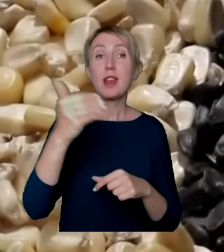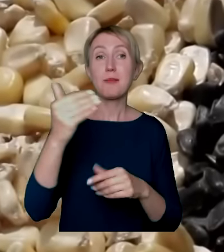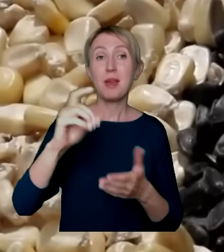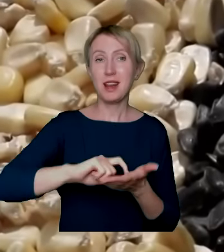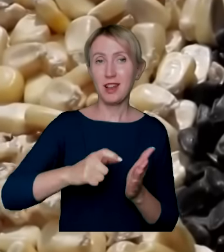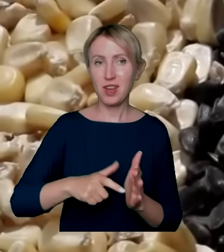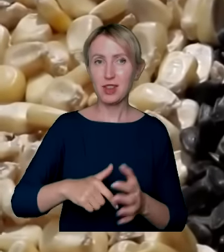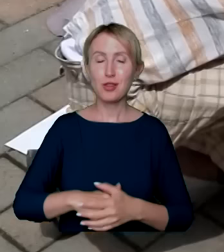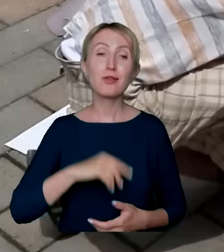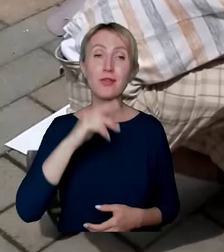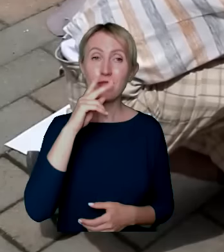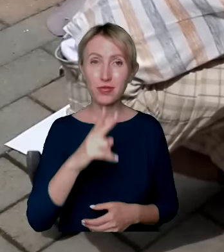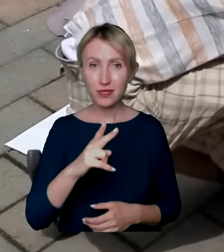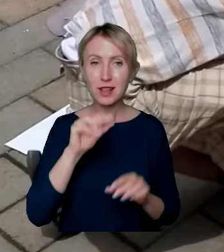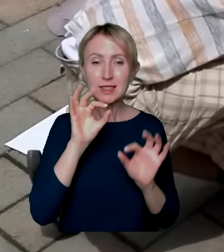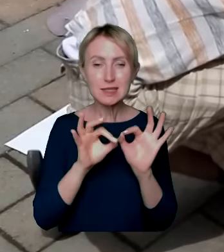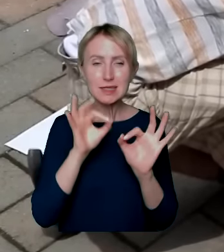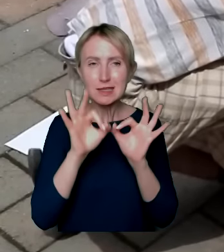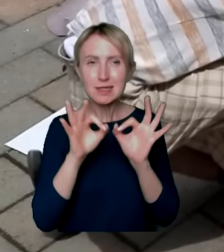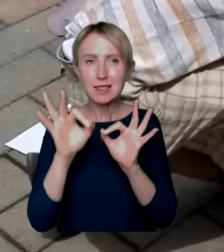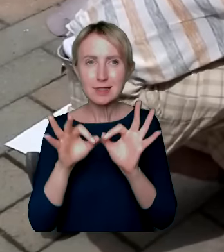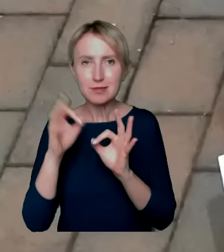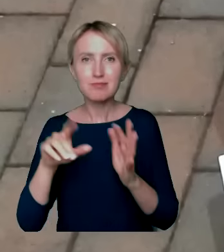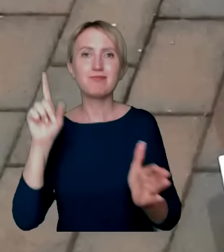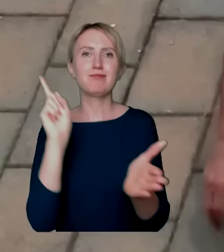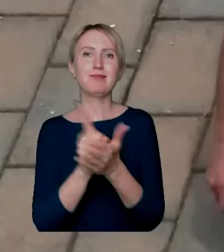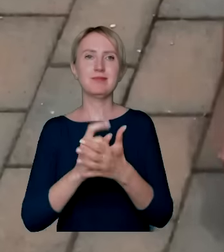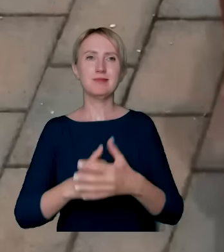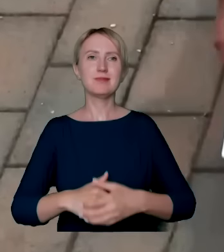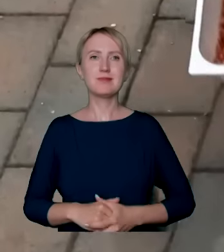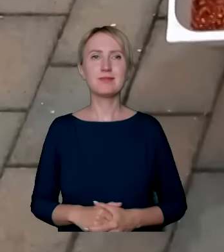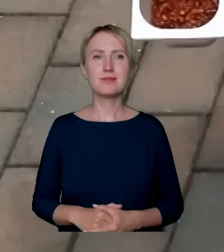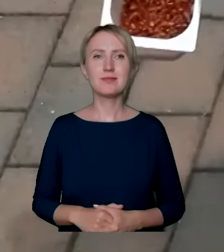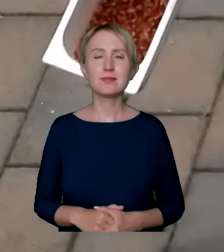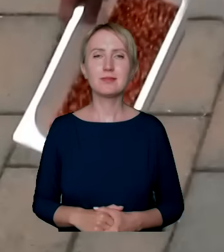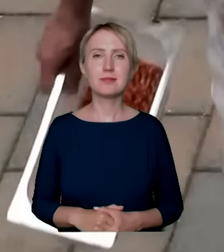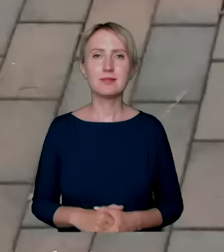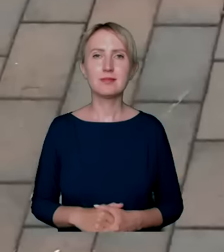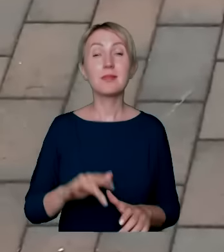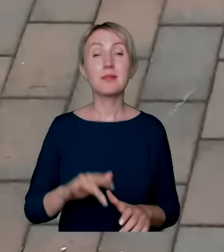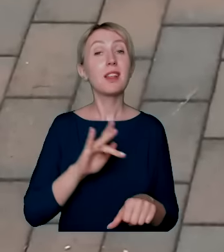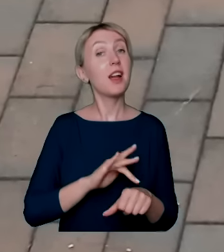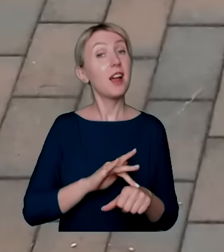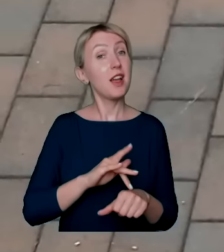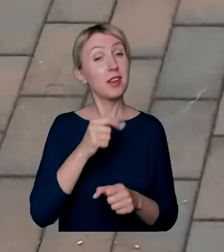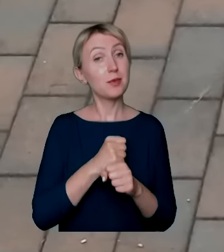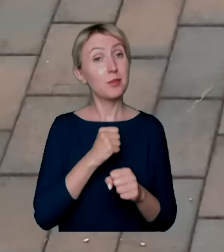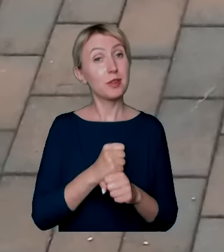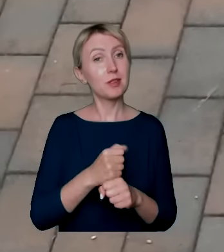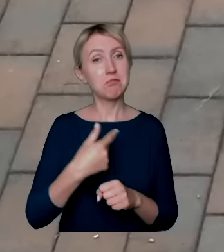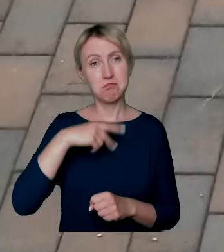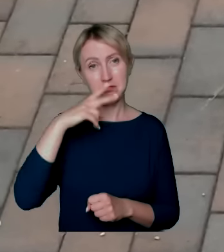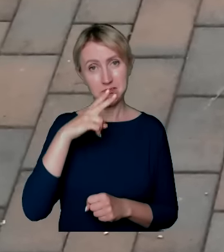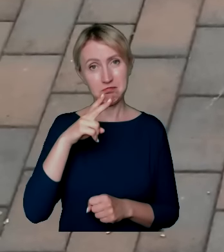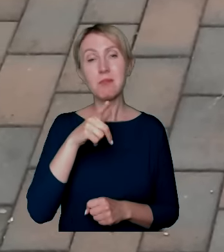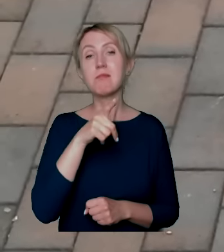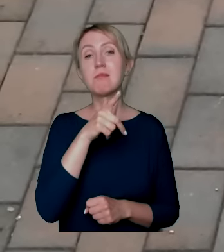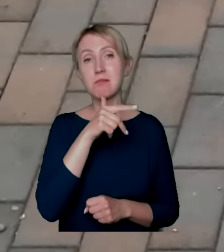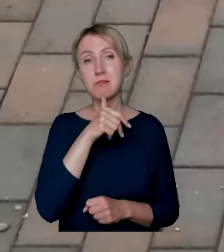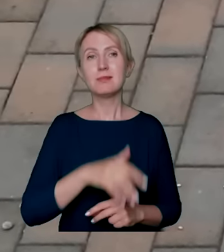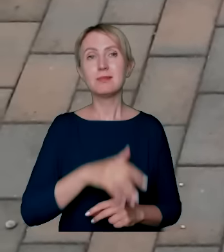widać, ziarnko do ziarnka i uzbierała się całkiem niezła miarka. A i efekt ziarnistej pracy na nasze oko naprawdę nie najgorszy.